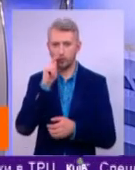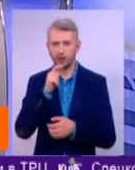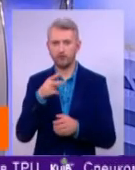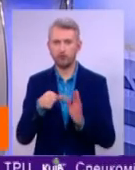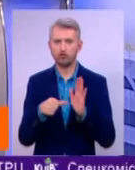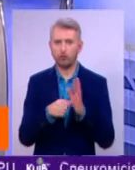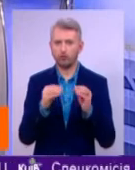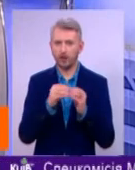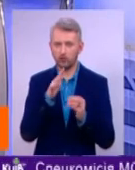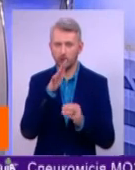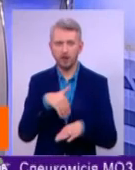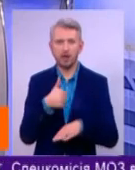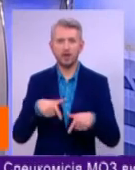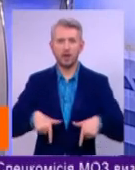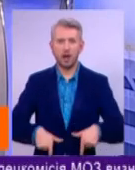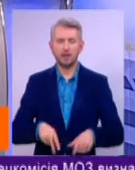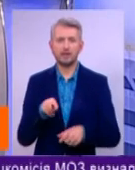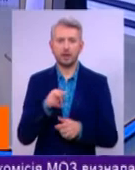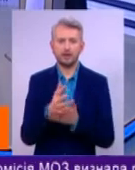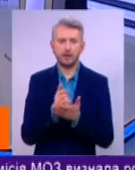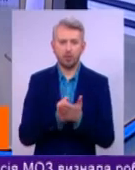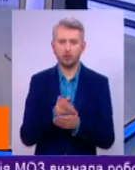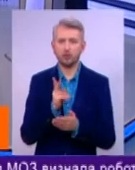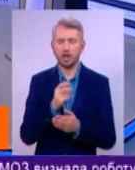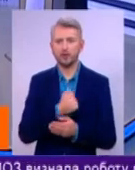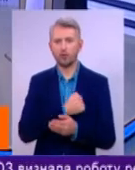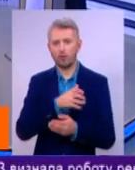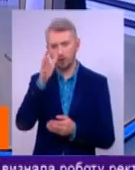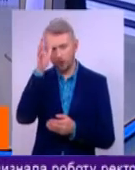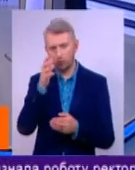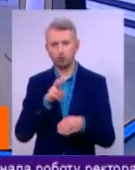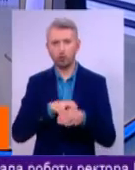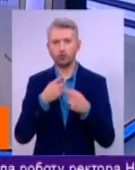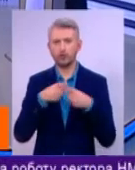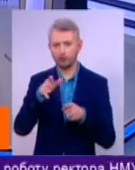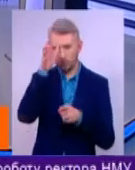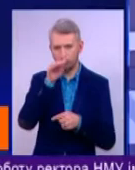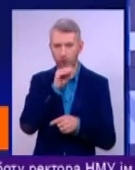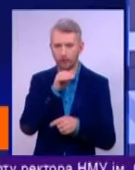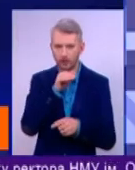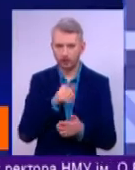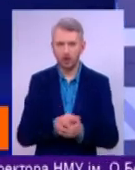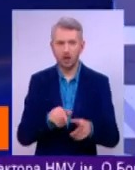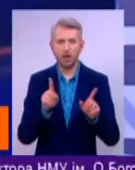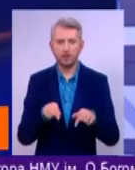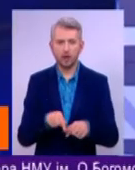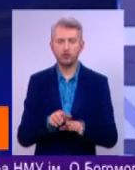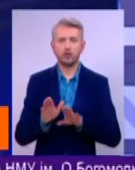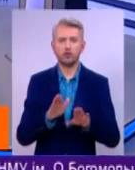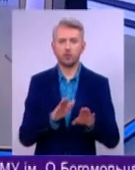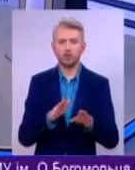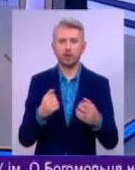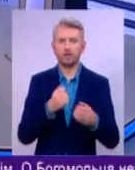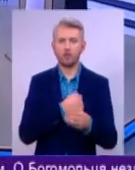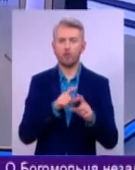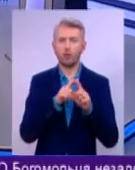років, генерал-лейтенант запасу, кандидат військових наук, доктор технічних наук, професор. Дякую вам. Дякую за запрошення. А також заступники